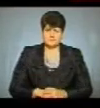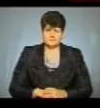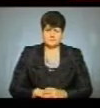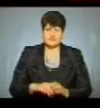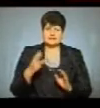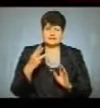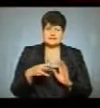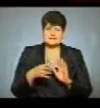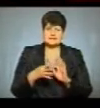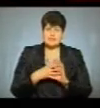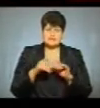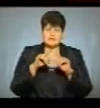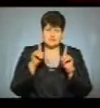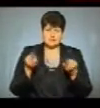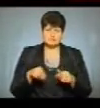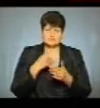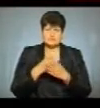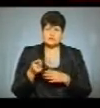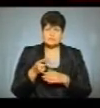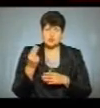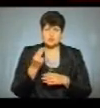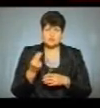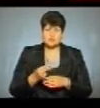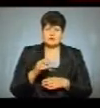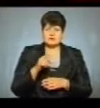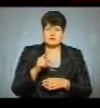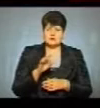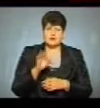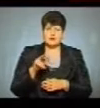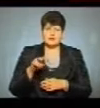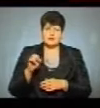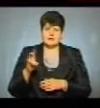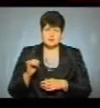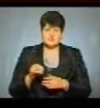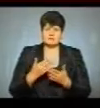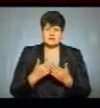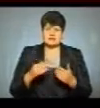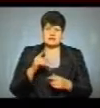39 картин презентувала тернопільська художниця Зоряна Олендер під час виставки «Смак життя».